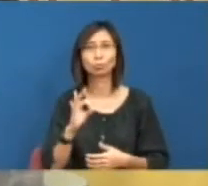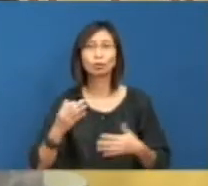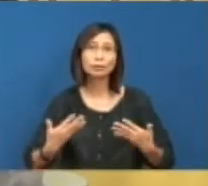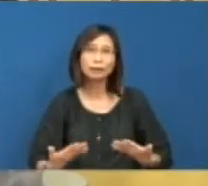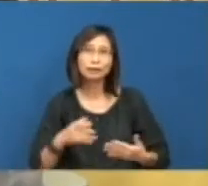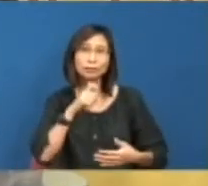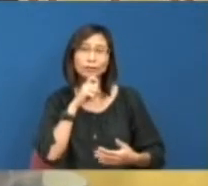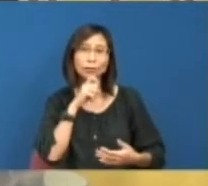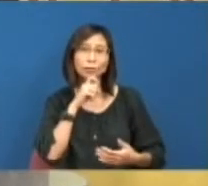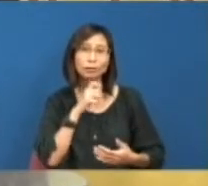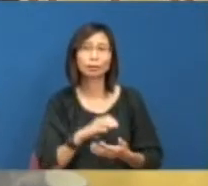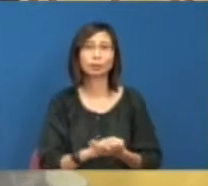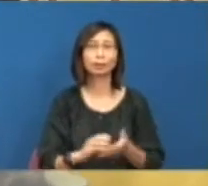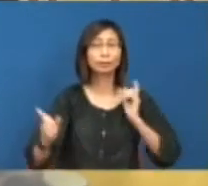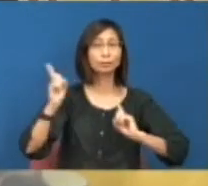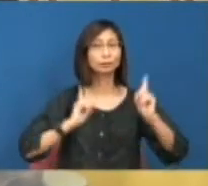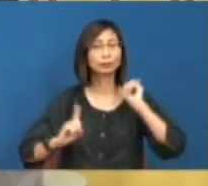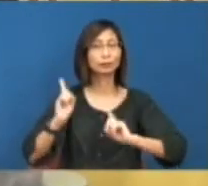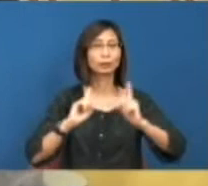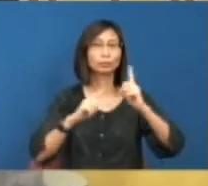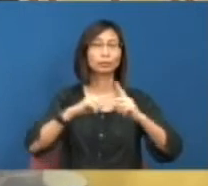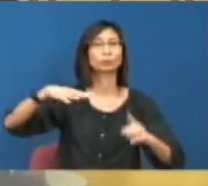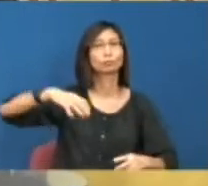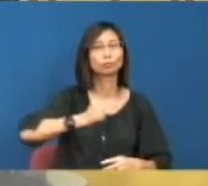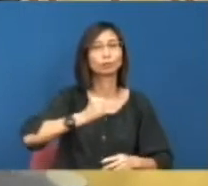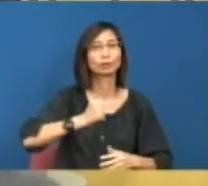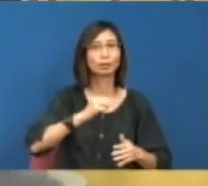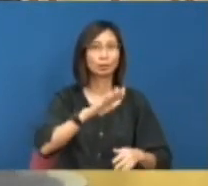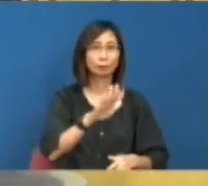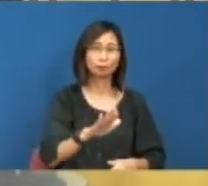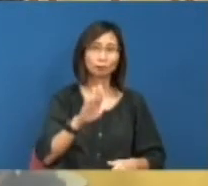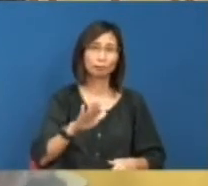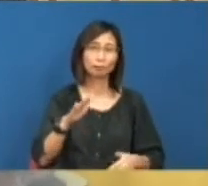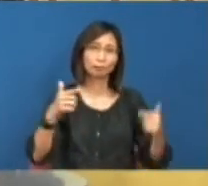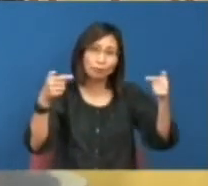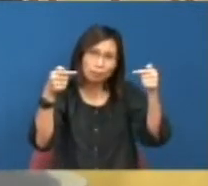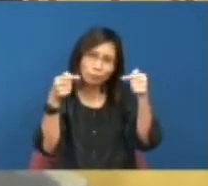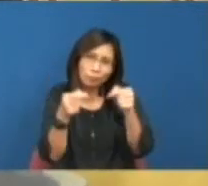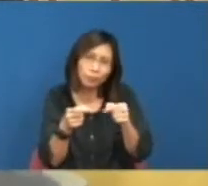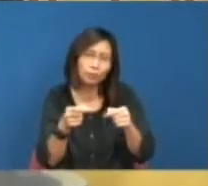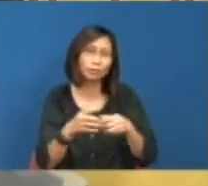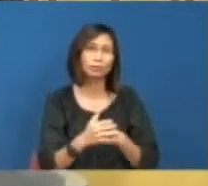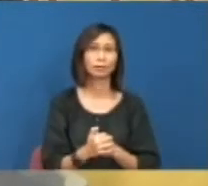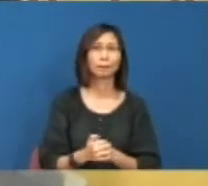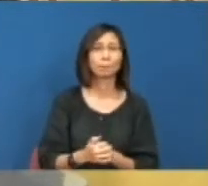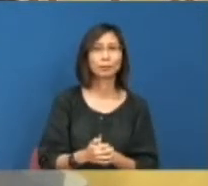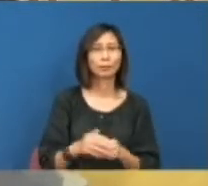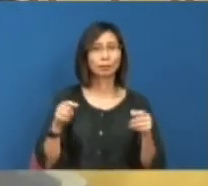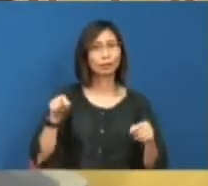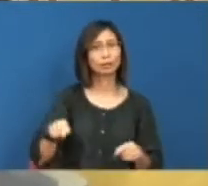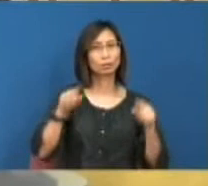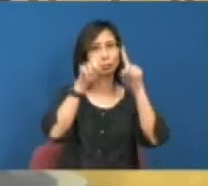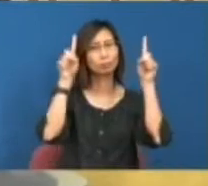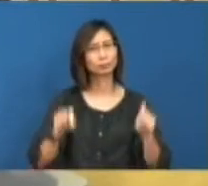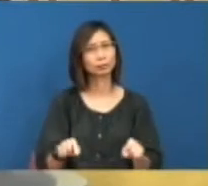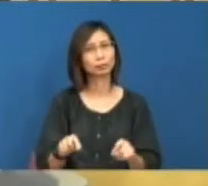存的自由人權都會逐漸逐變咧，係被侵蝕同埋剝奪。所以呢個問題喺呢個問